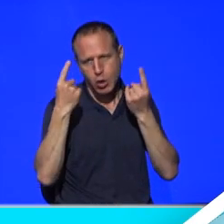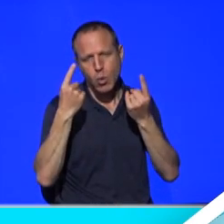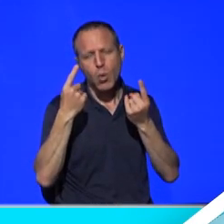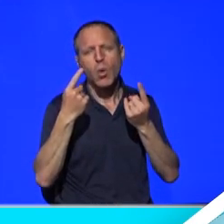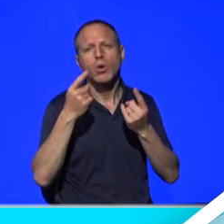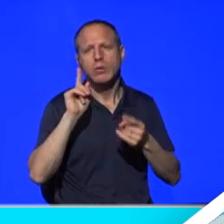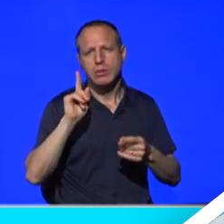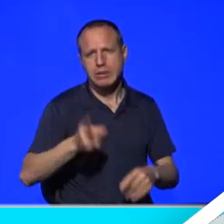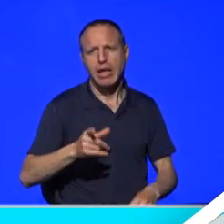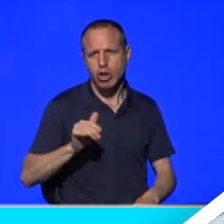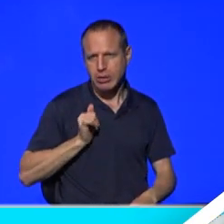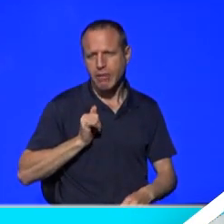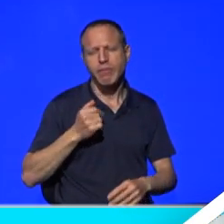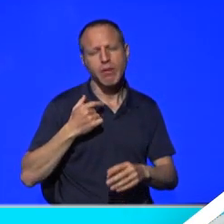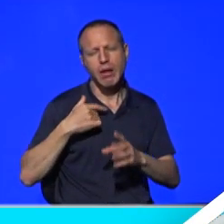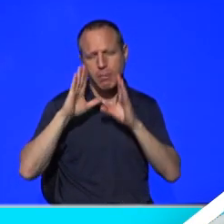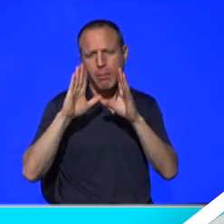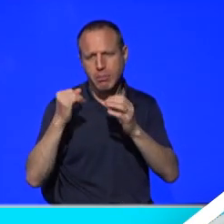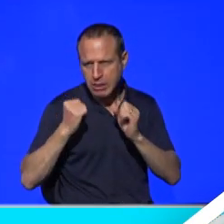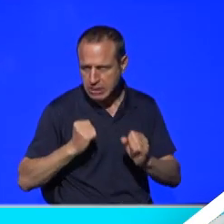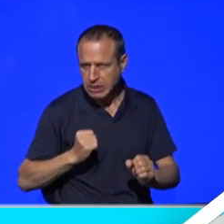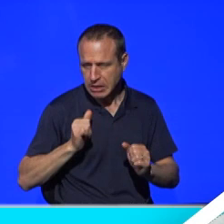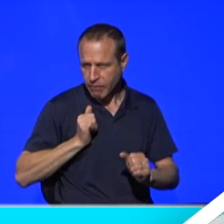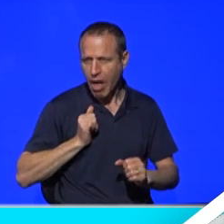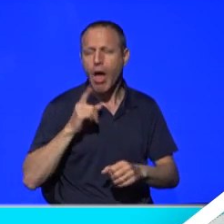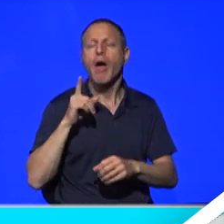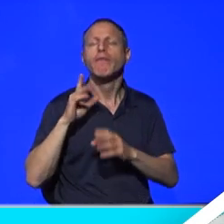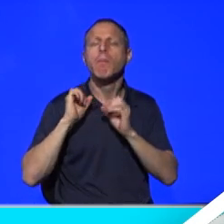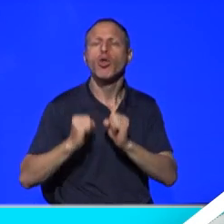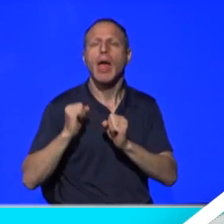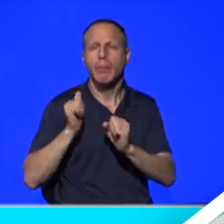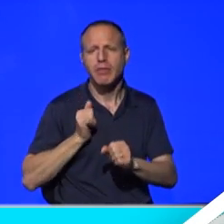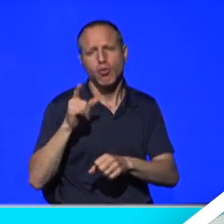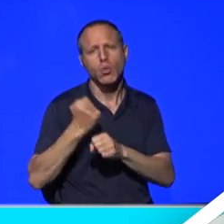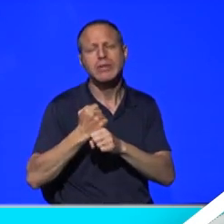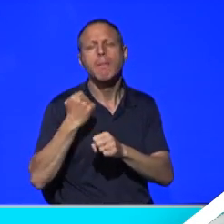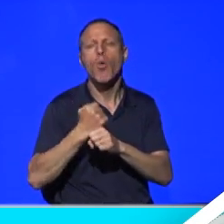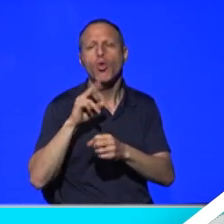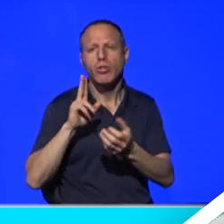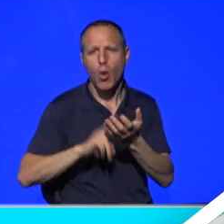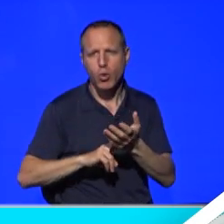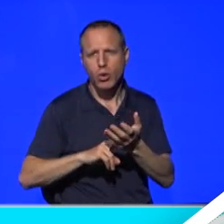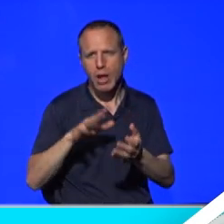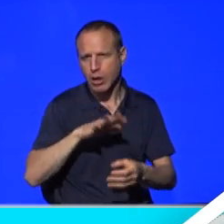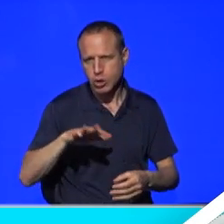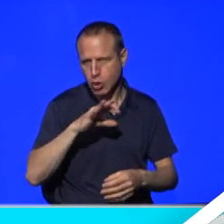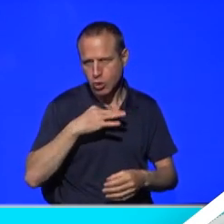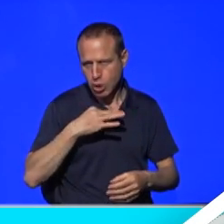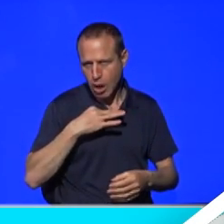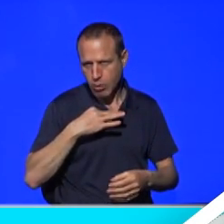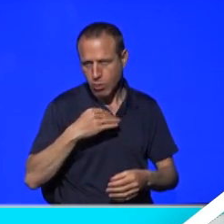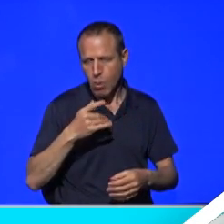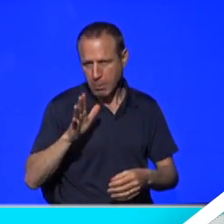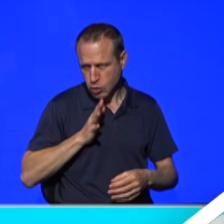שהטבע, ואני מאמין בצבא, ובטח בצבא שהוא עושה את הפעולות הנכונות, אבל בגלל זה האזור שלנו, האזור מסוכן, אני חושב שזה ממש לא